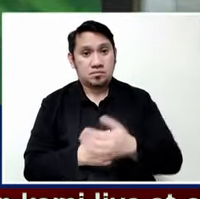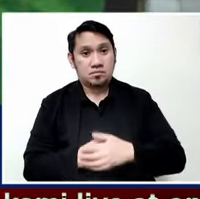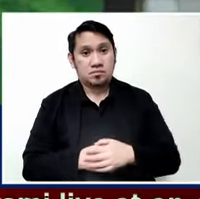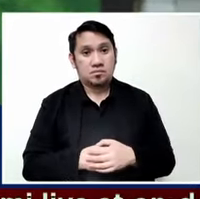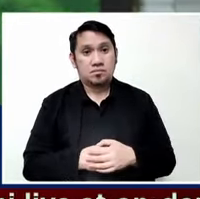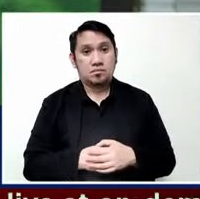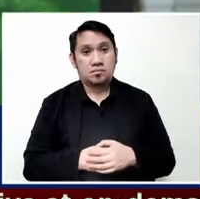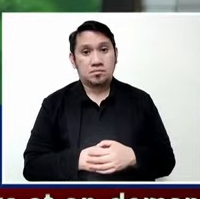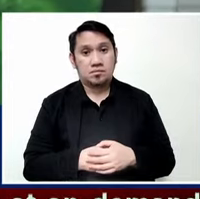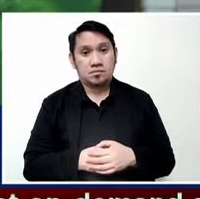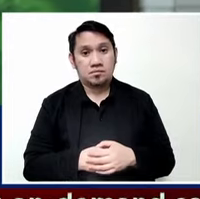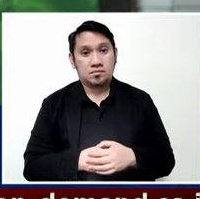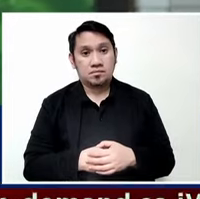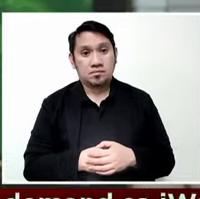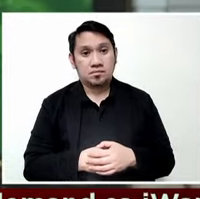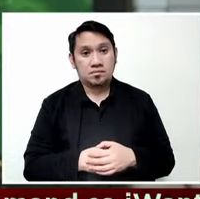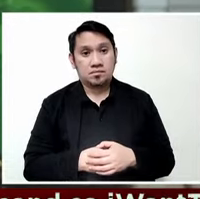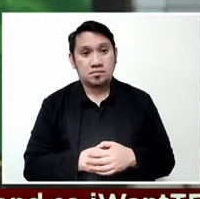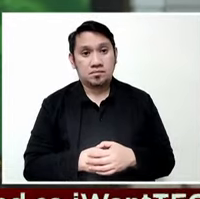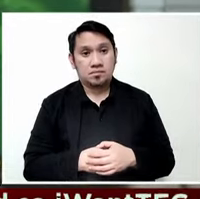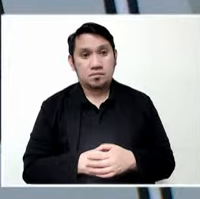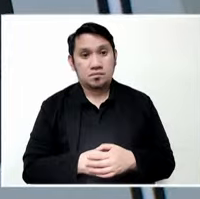Chico, ABS-CBN News.